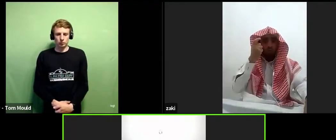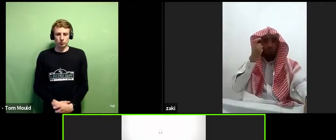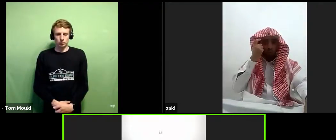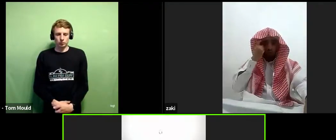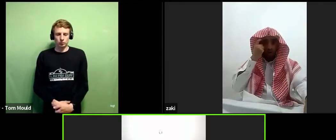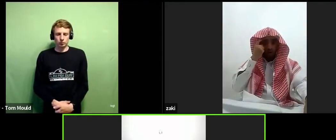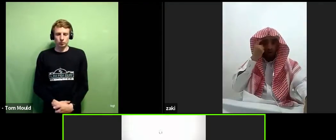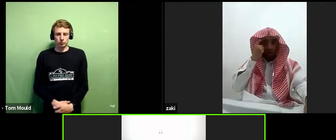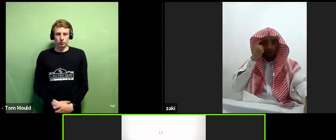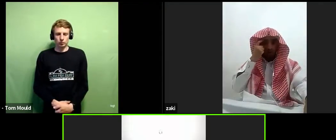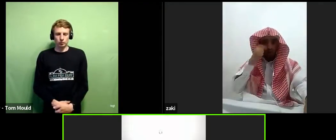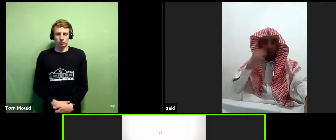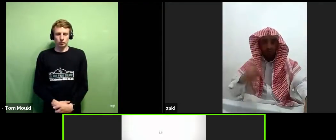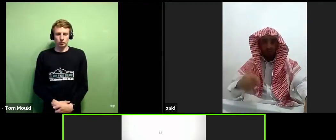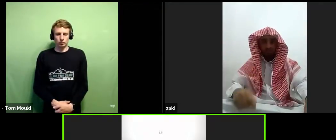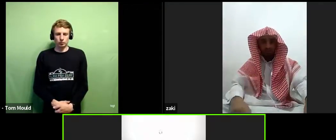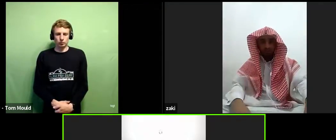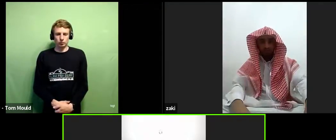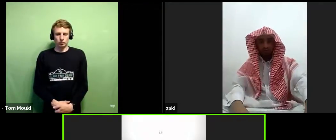وَأَنْتُمْ